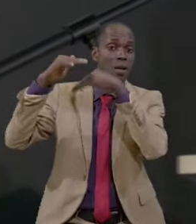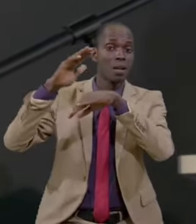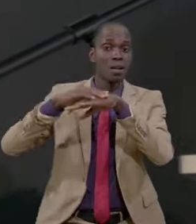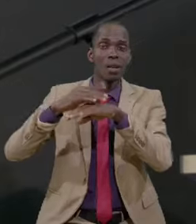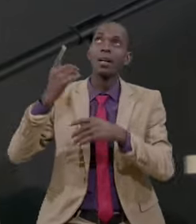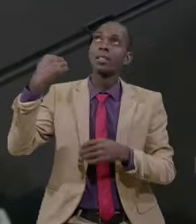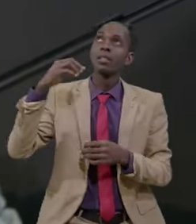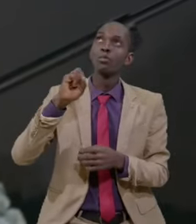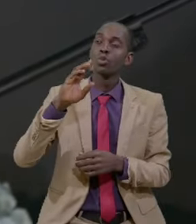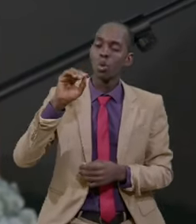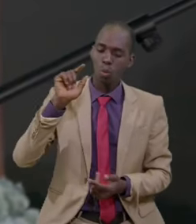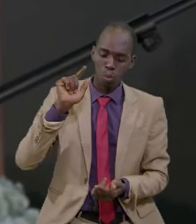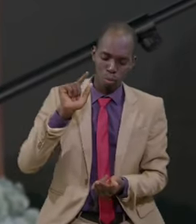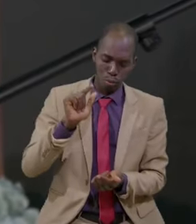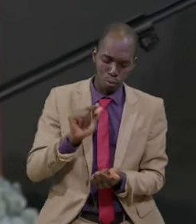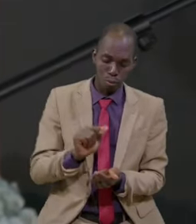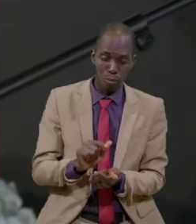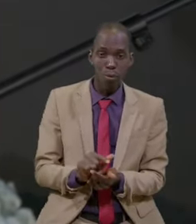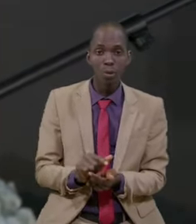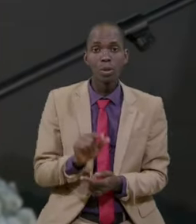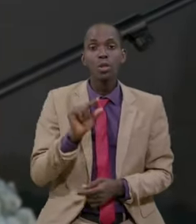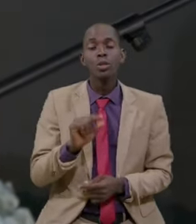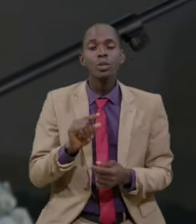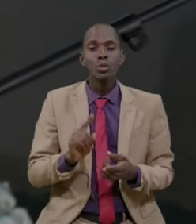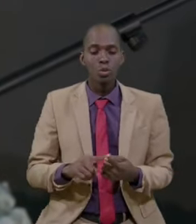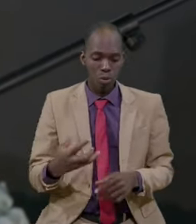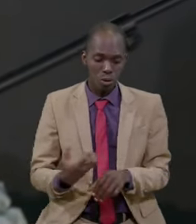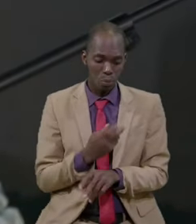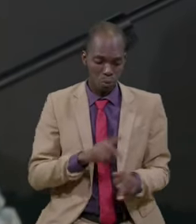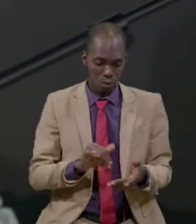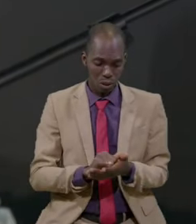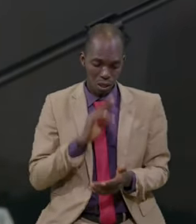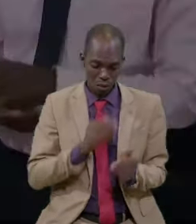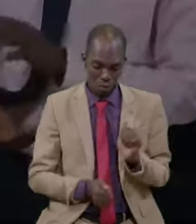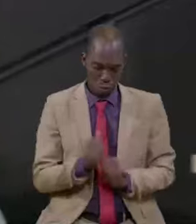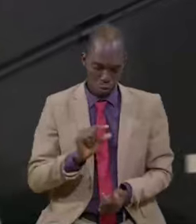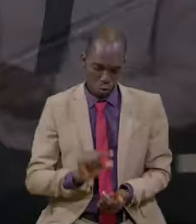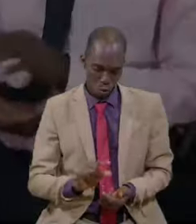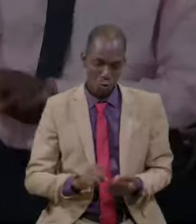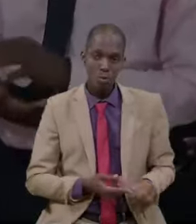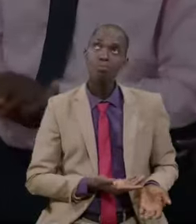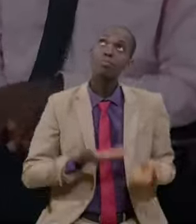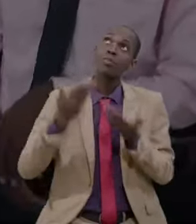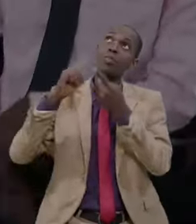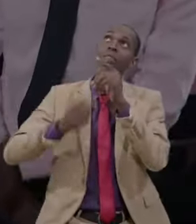bas pour prendre ceux qui sont en bas pour les amener au lieu le plus élevé.